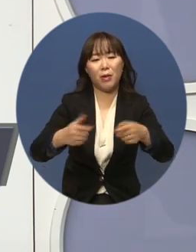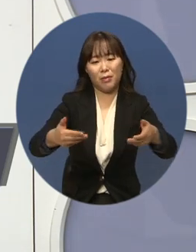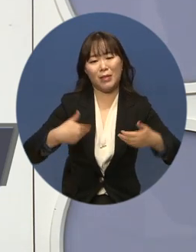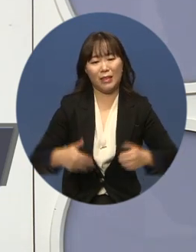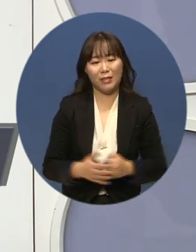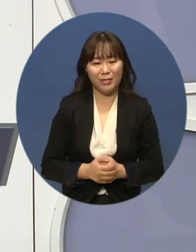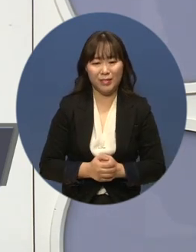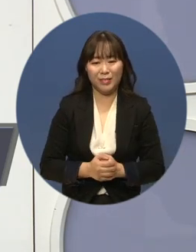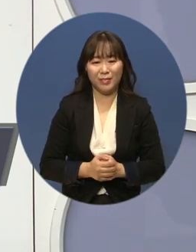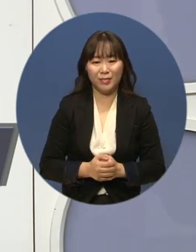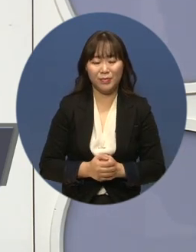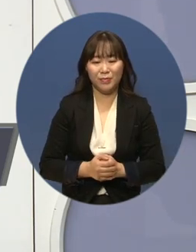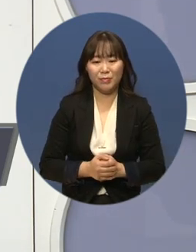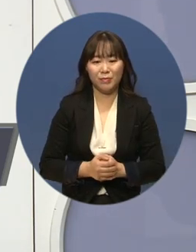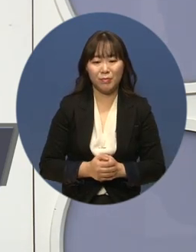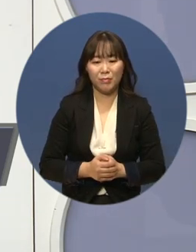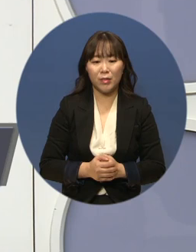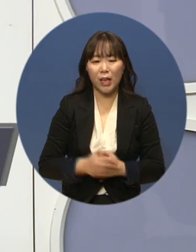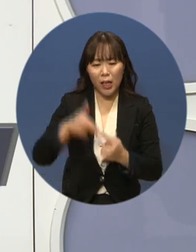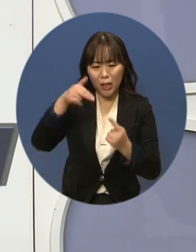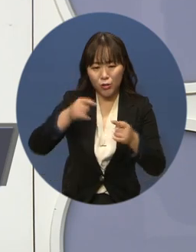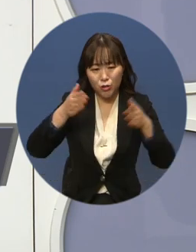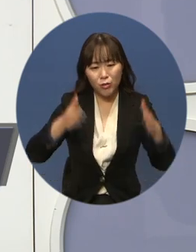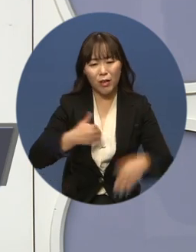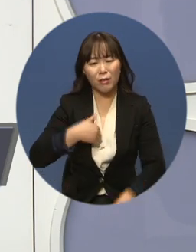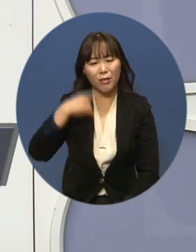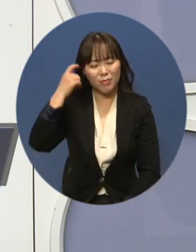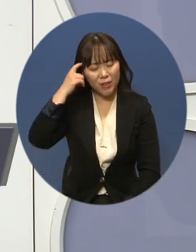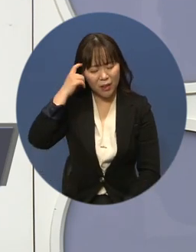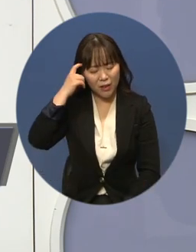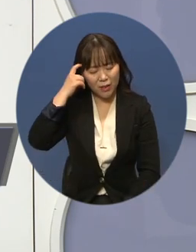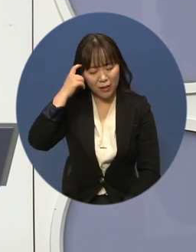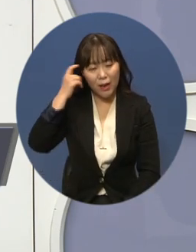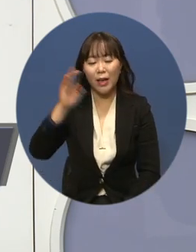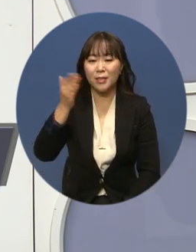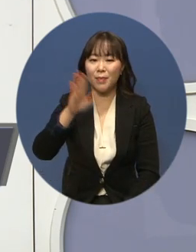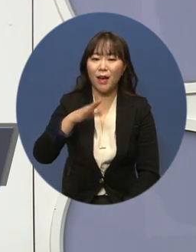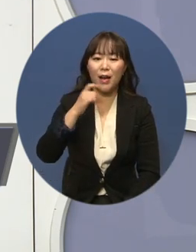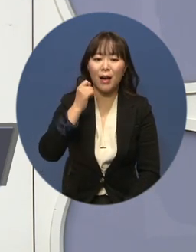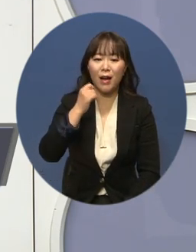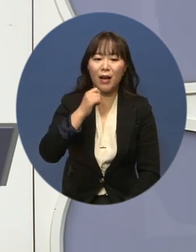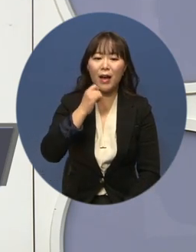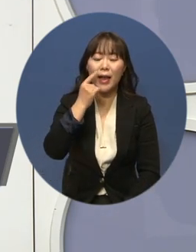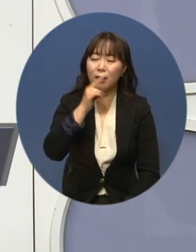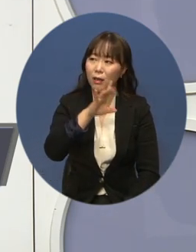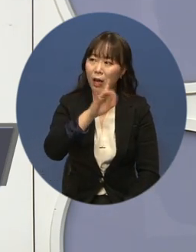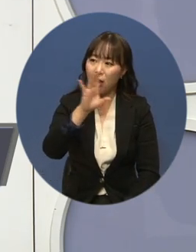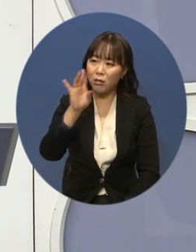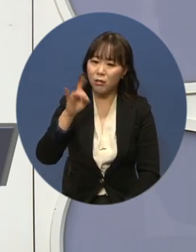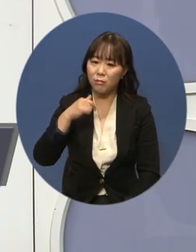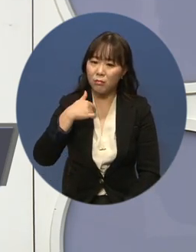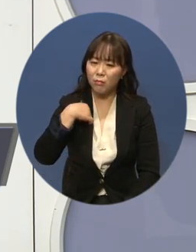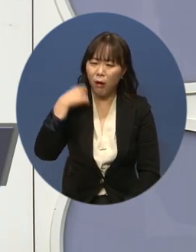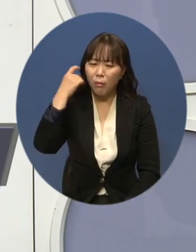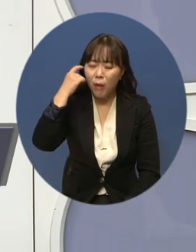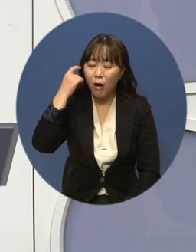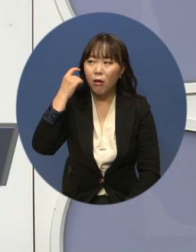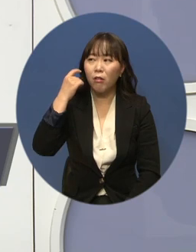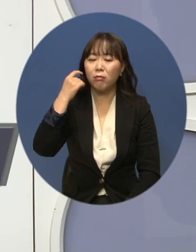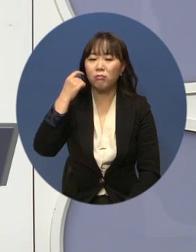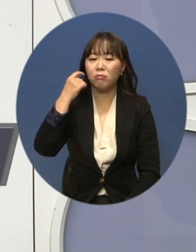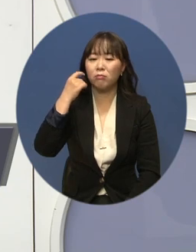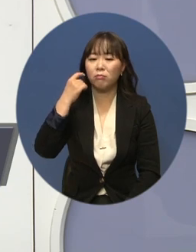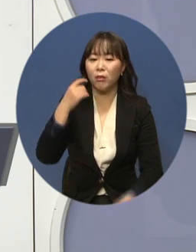그러니까 저는 뭐 일주일 내내 그런 생각을 안 했지만 한 달에 가끔 이렇게 자기 전에 생각을 해보면